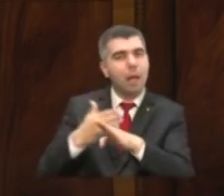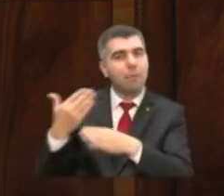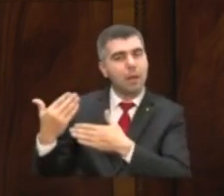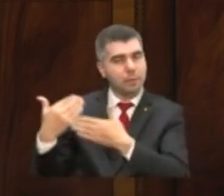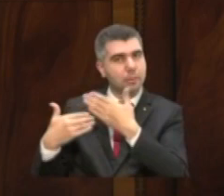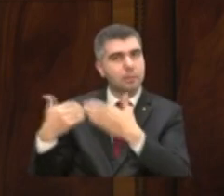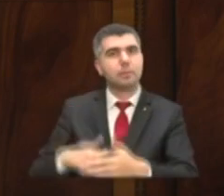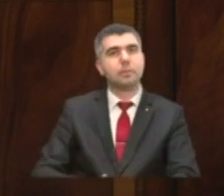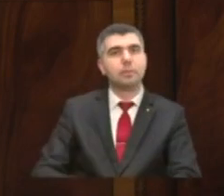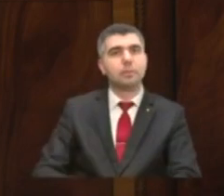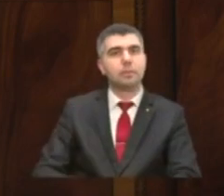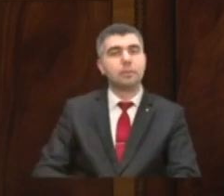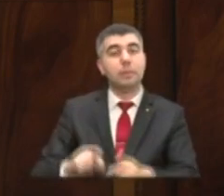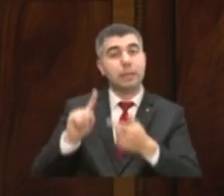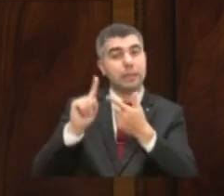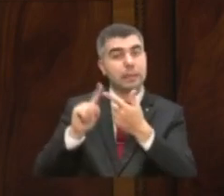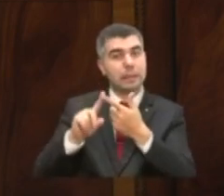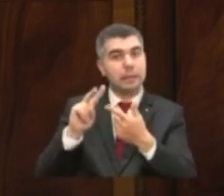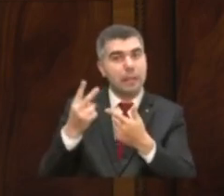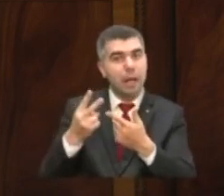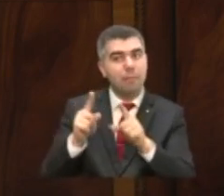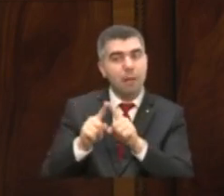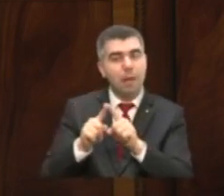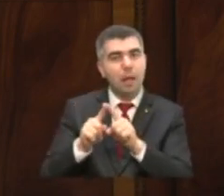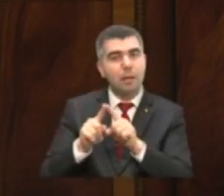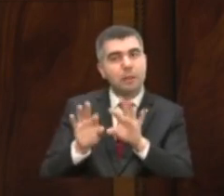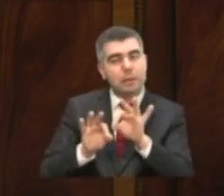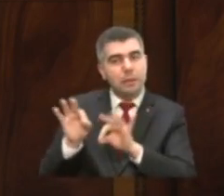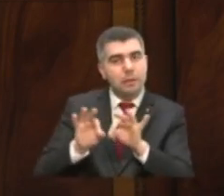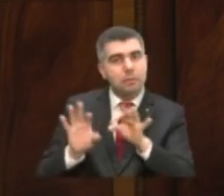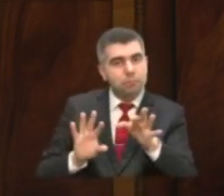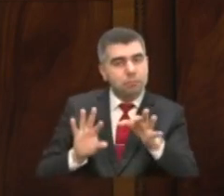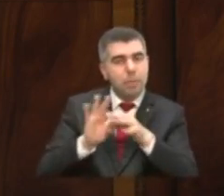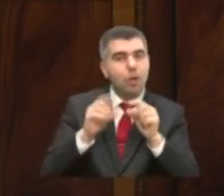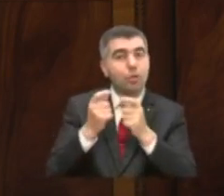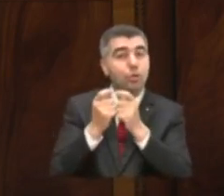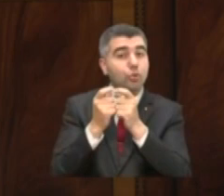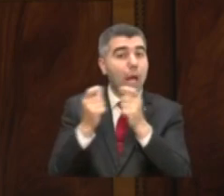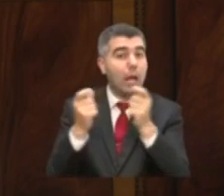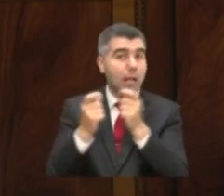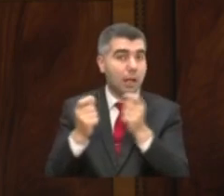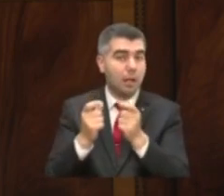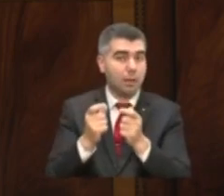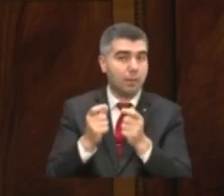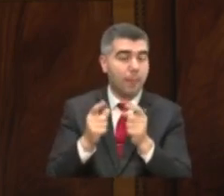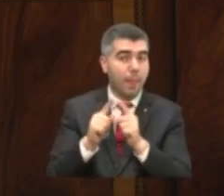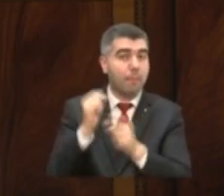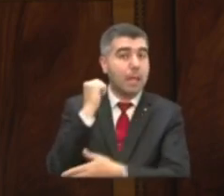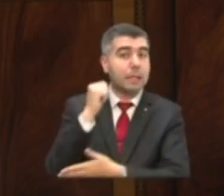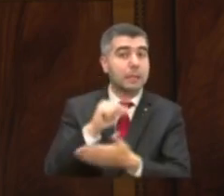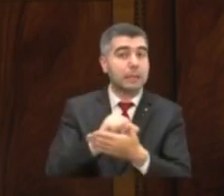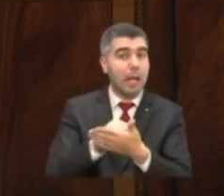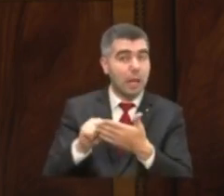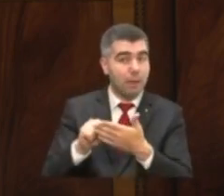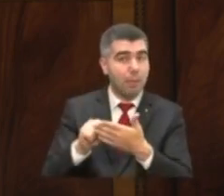هذه الجلسة، ثم ربط الإجراءات التحفيزية للمقاولات على المستوى الضريبي